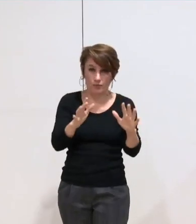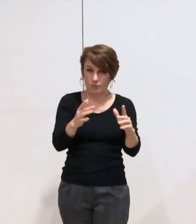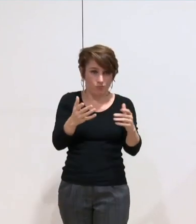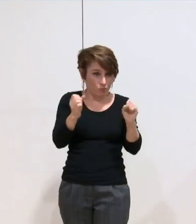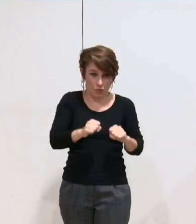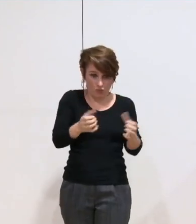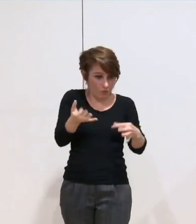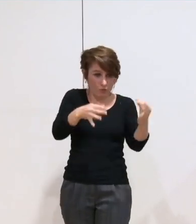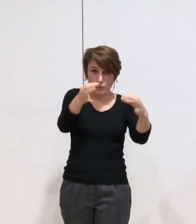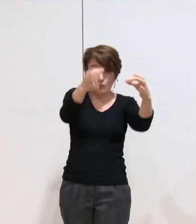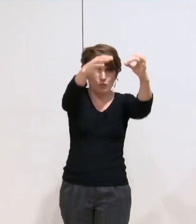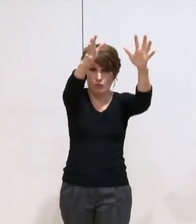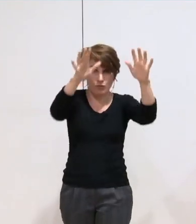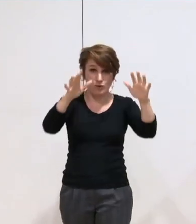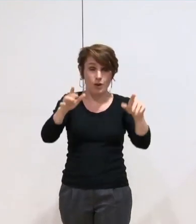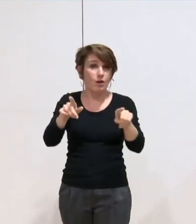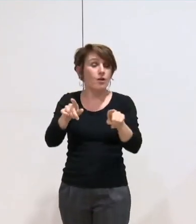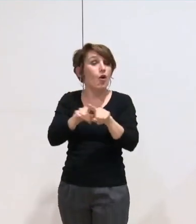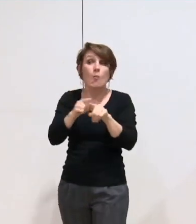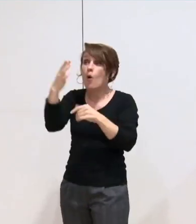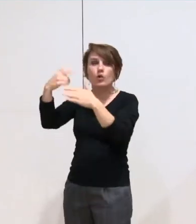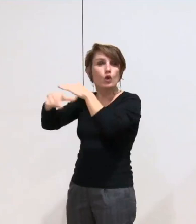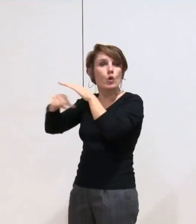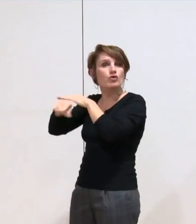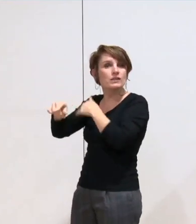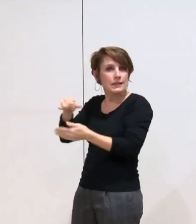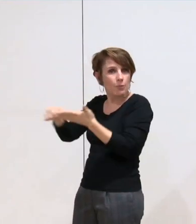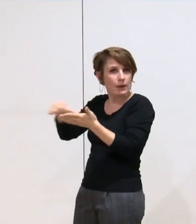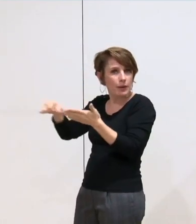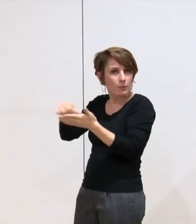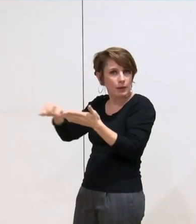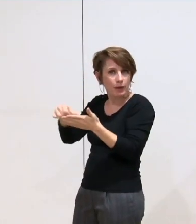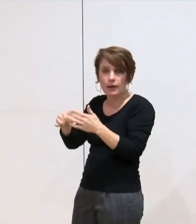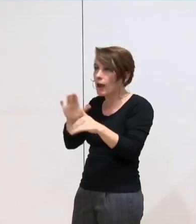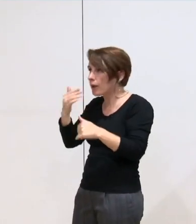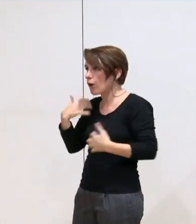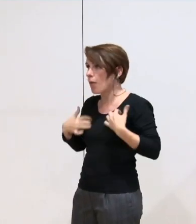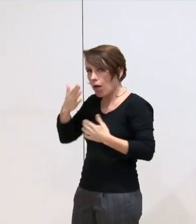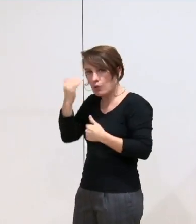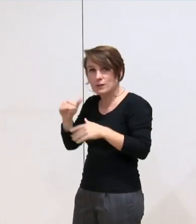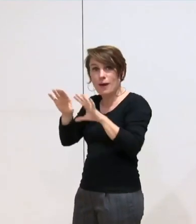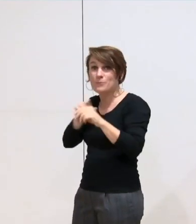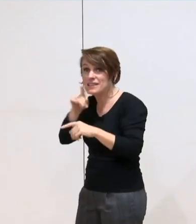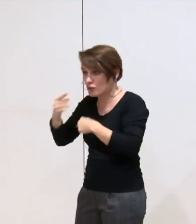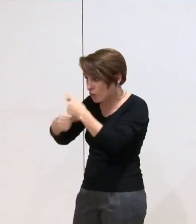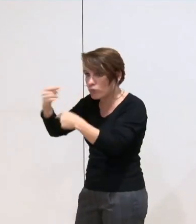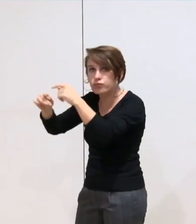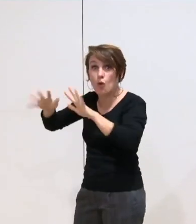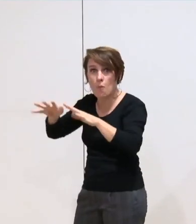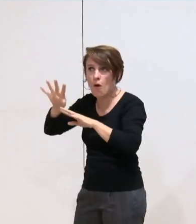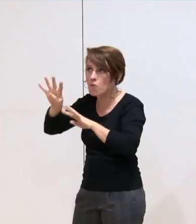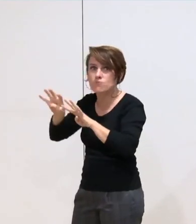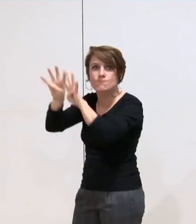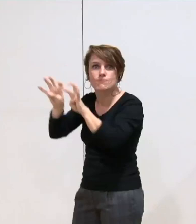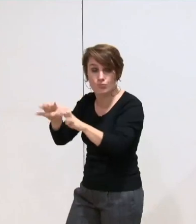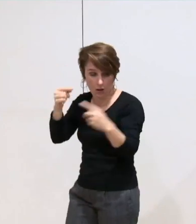comme un logiciel propriétaire sans se poser de la question de ce qu'il y a sous le capot. Mais ce sont des voitures que l'on peut bricoler, améliorer,